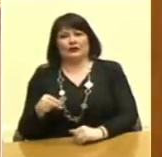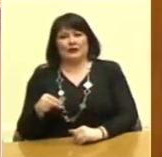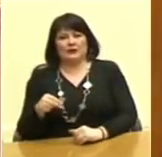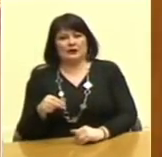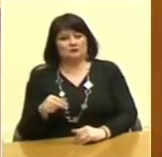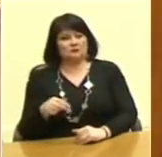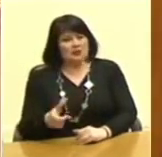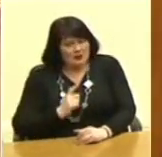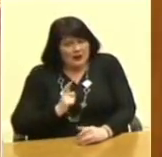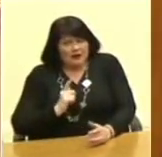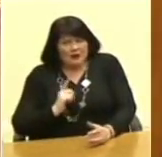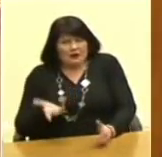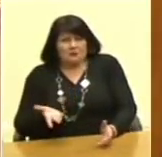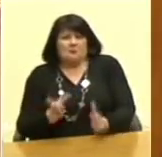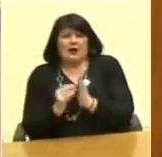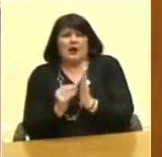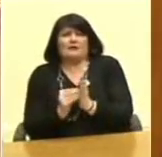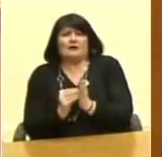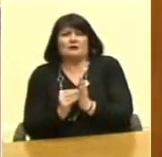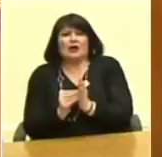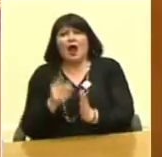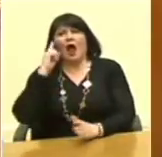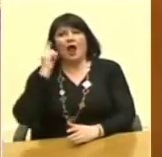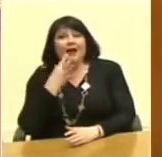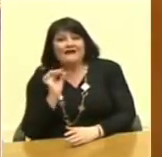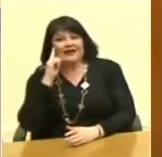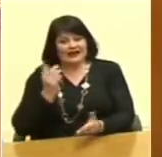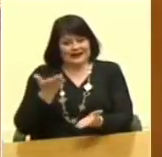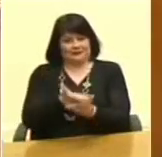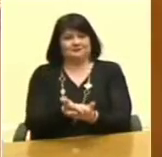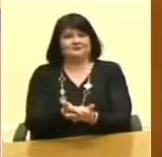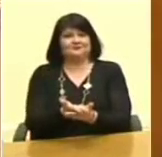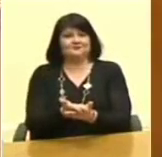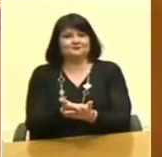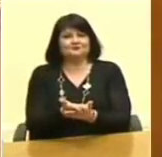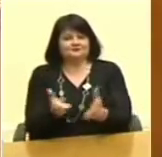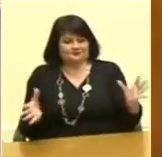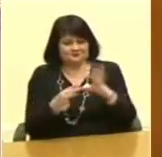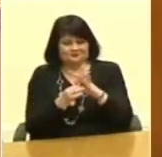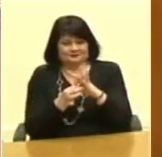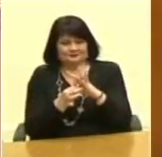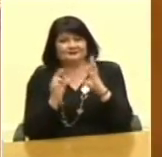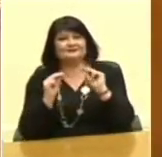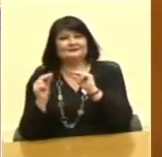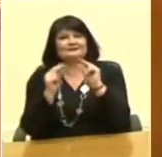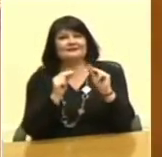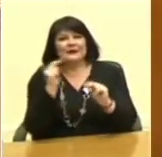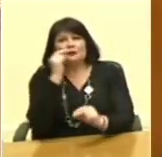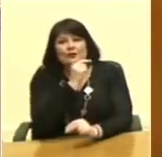θα περίμενε κανείς να το αξιοποιήσει ως μια ευκαιρία για να συνδέσει την δήλωση του